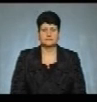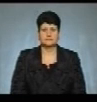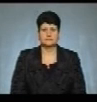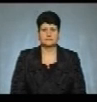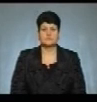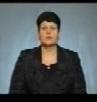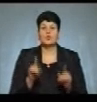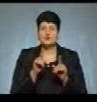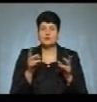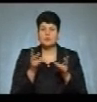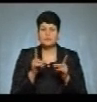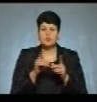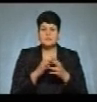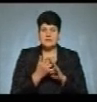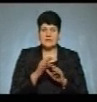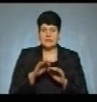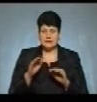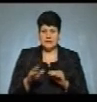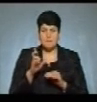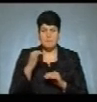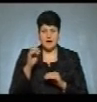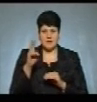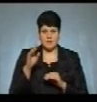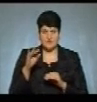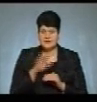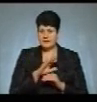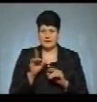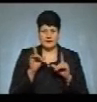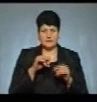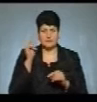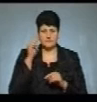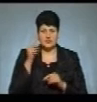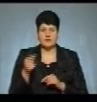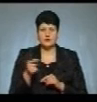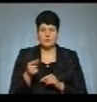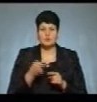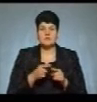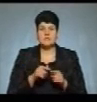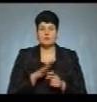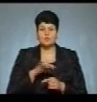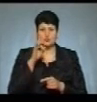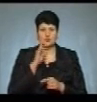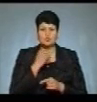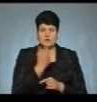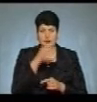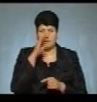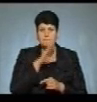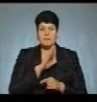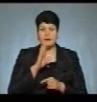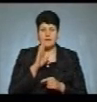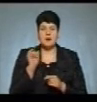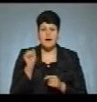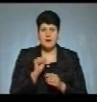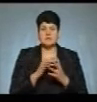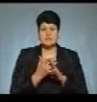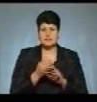Що потрібно, щоб сільські діти Байковецької громади не їхали на навчання до Тернополя, щоб це було зручно їхнім батькам, а сільська школа